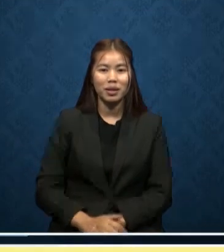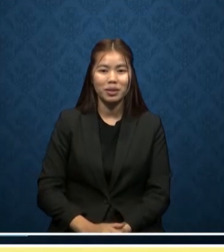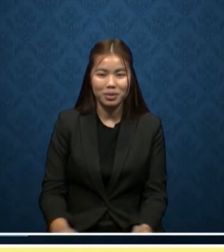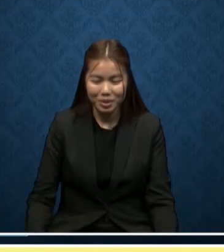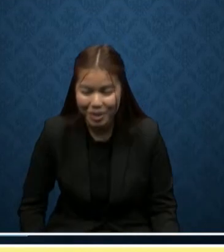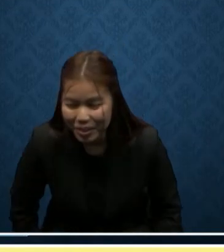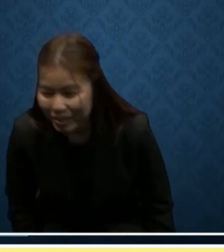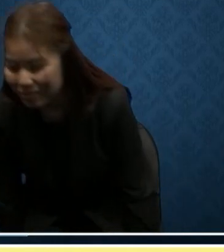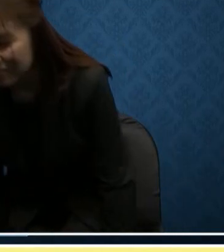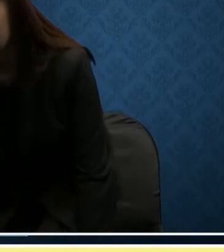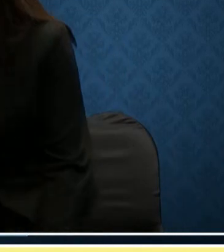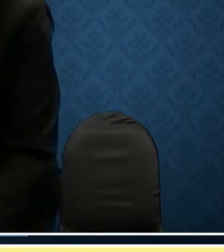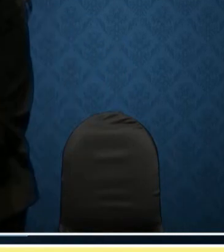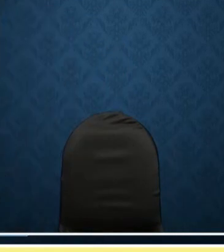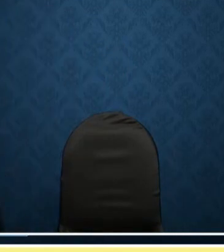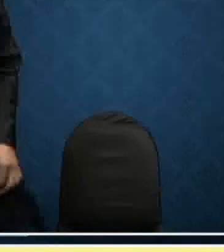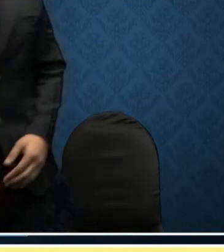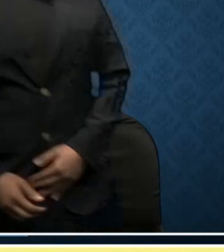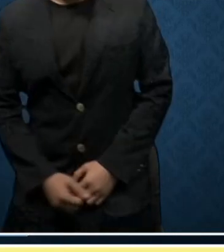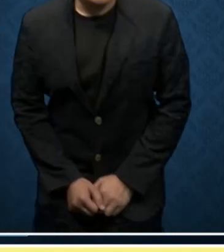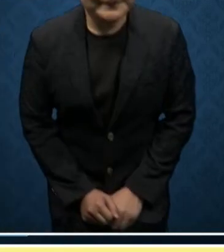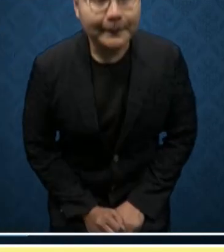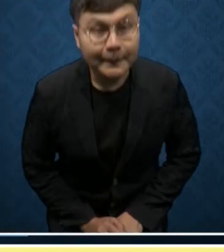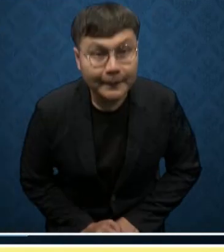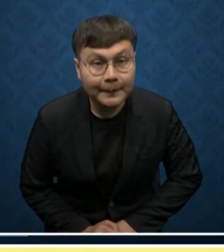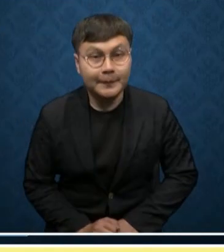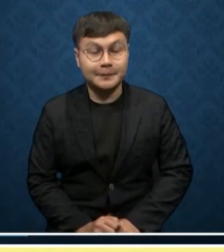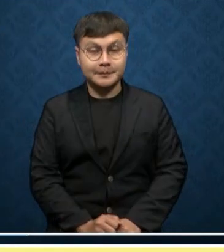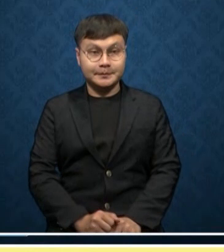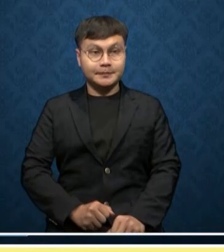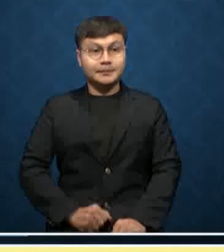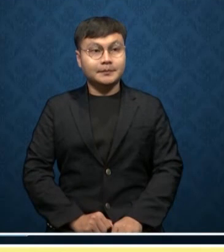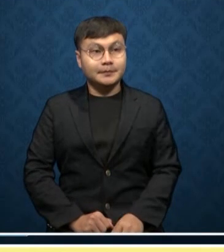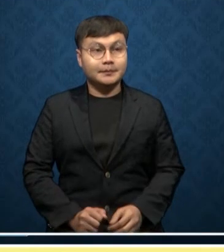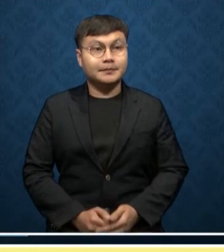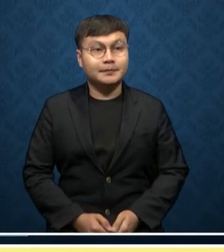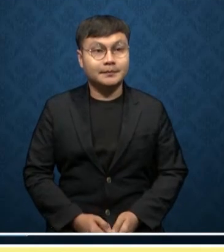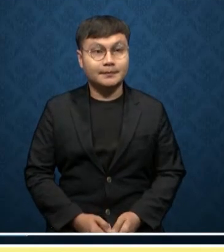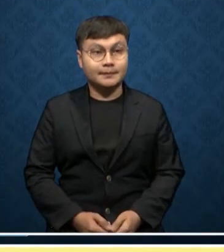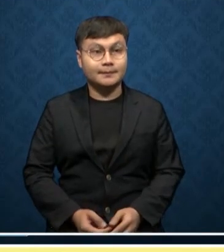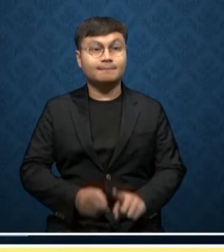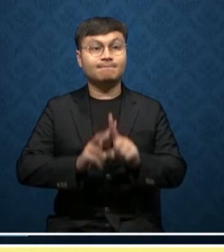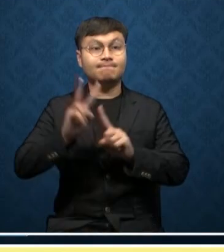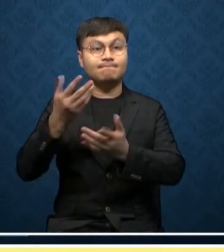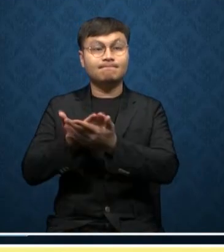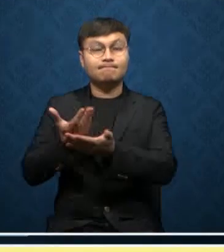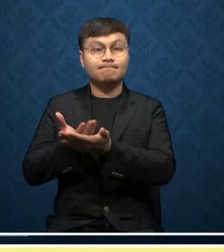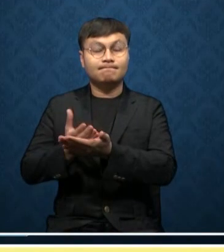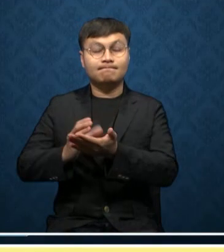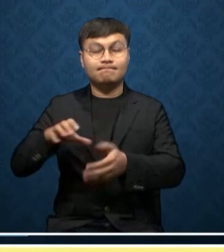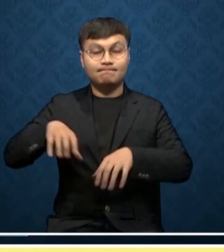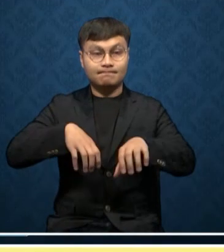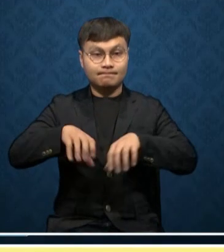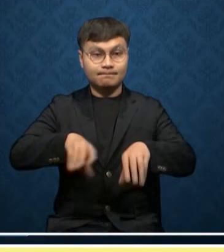จัดสมานให้กับโครงการสำคัญในการบรรู้เป้าหมายตามยุธสาชาติสภาพัฒนาและเศรษฐกิจและสมแห่งชาติ